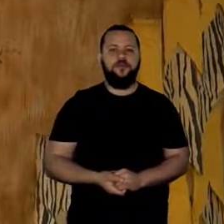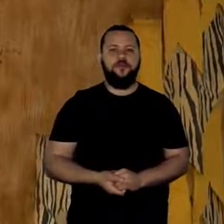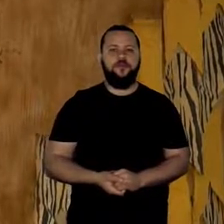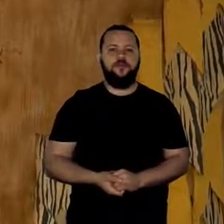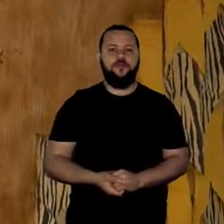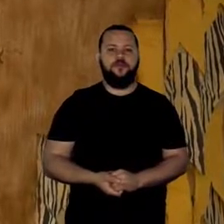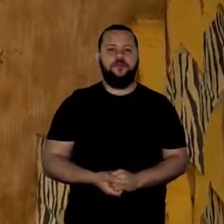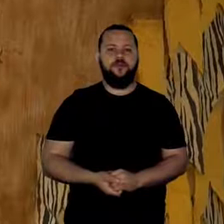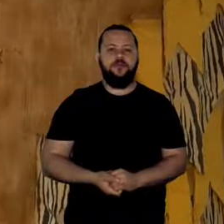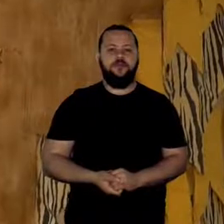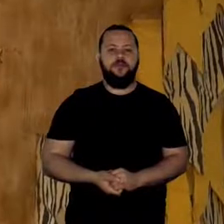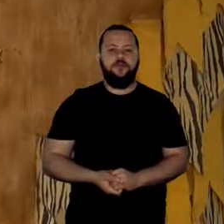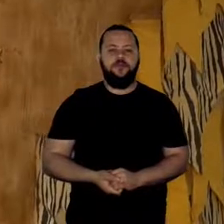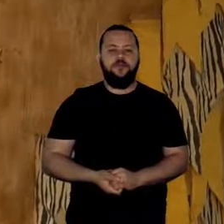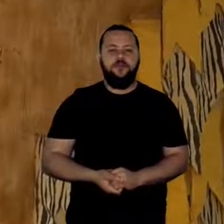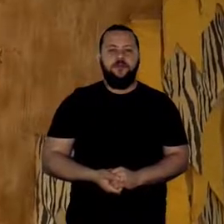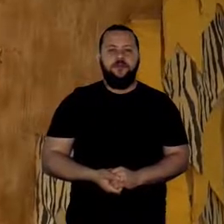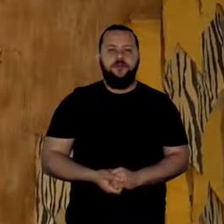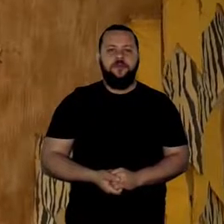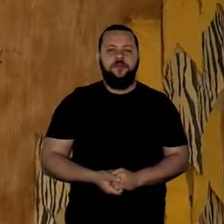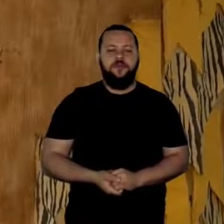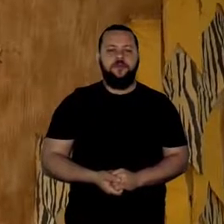ah, ah, ah,